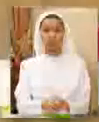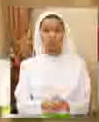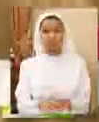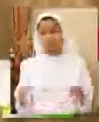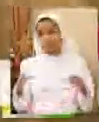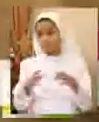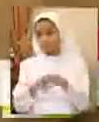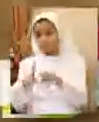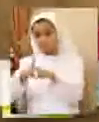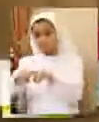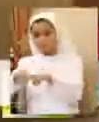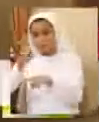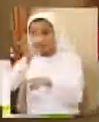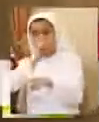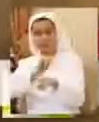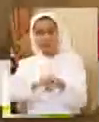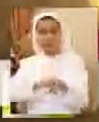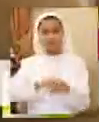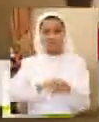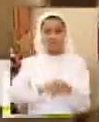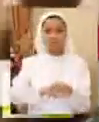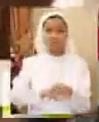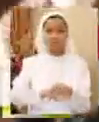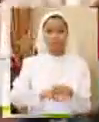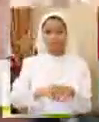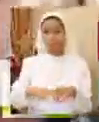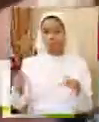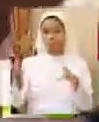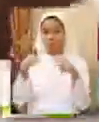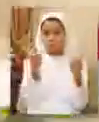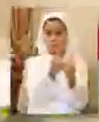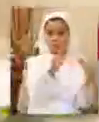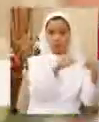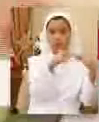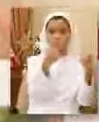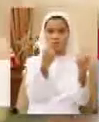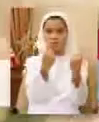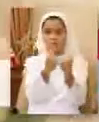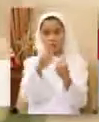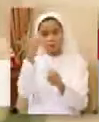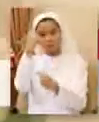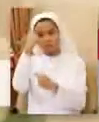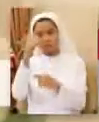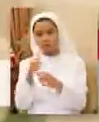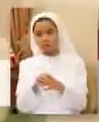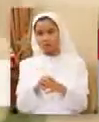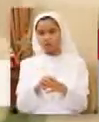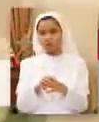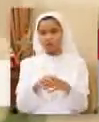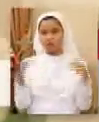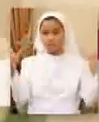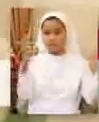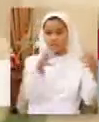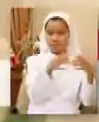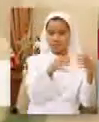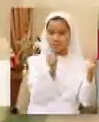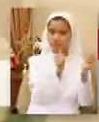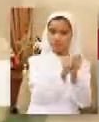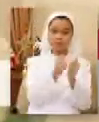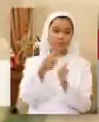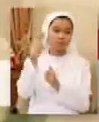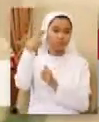age? Parang may grupo-grupo man sila. Tapos dinidivide namin sila para mahalo sila sa mga hearing.